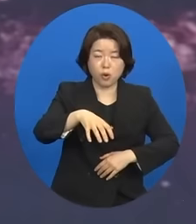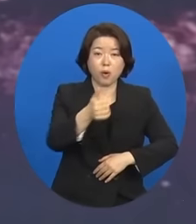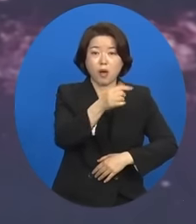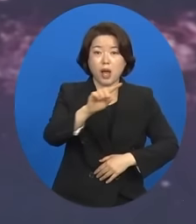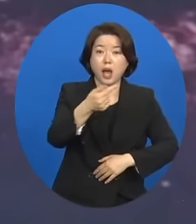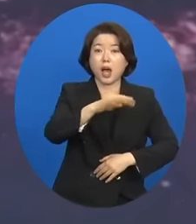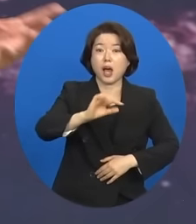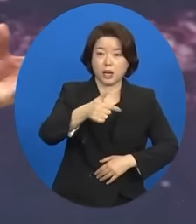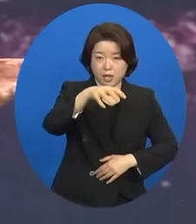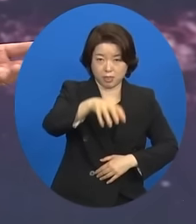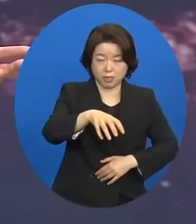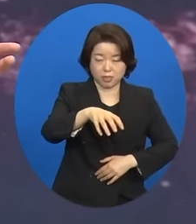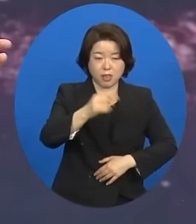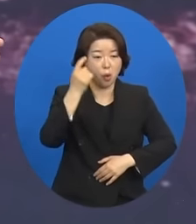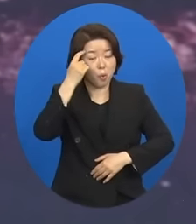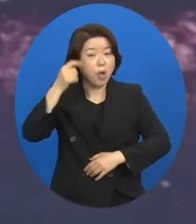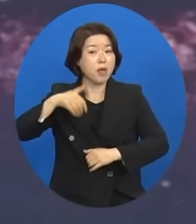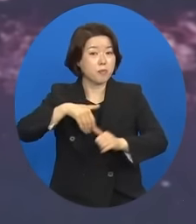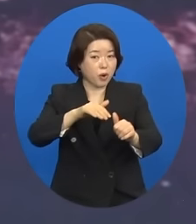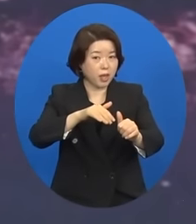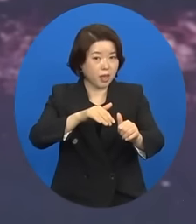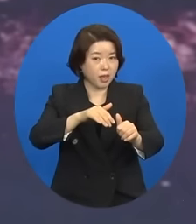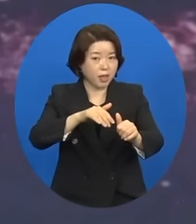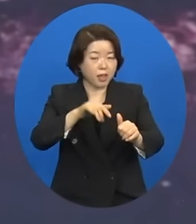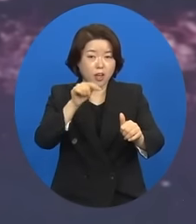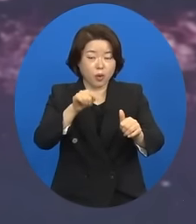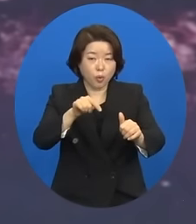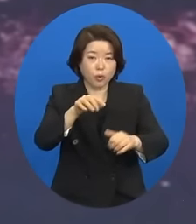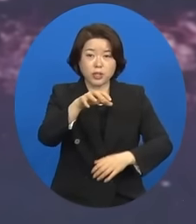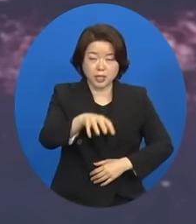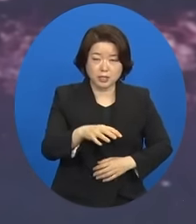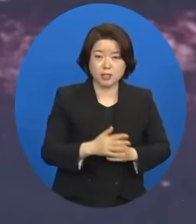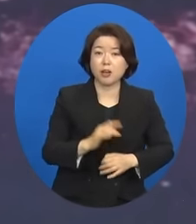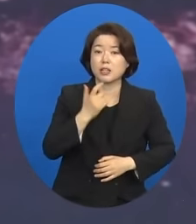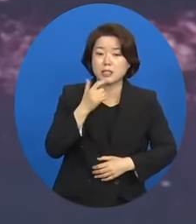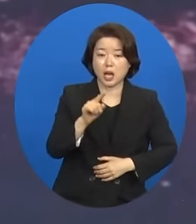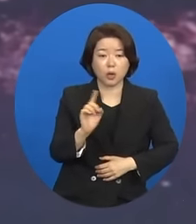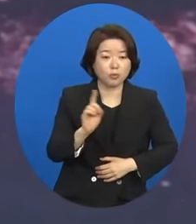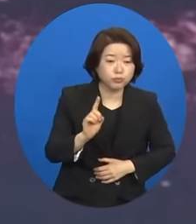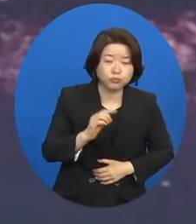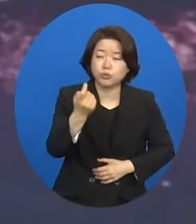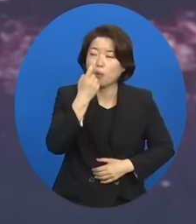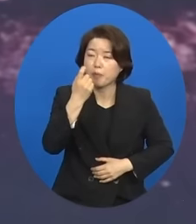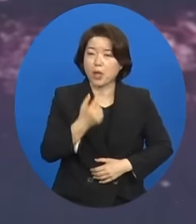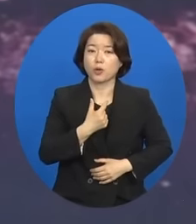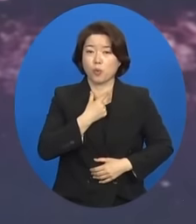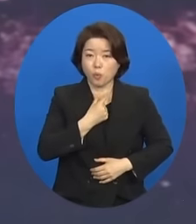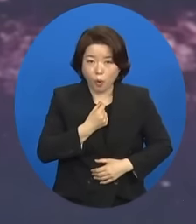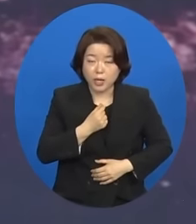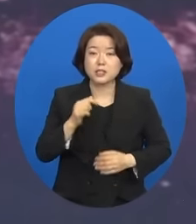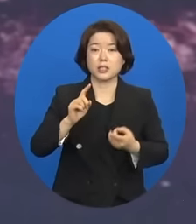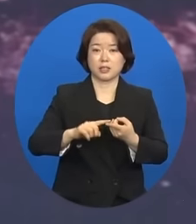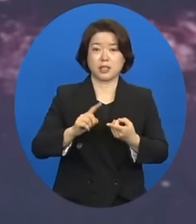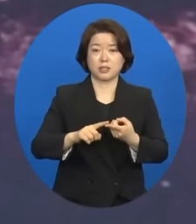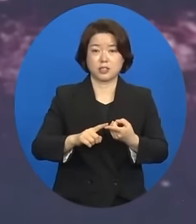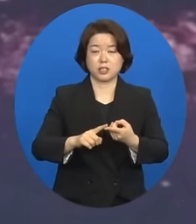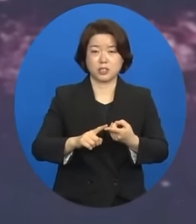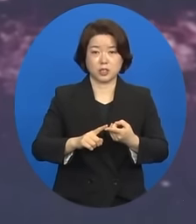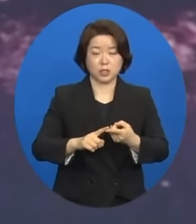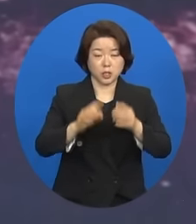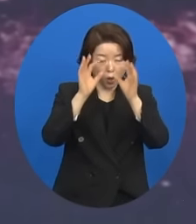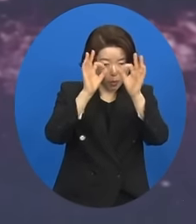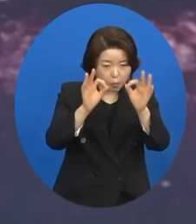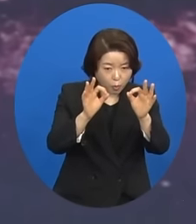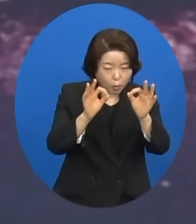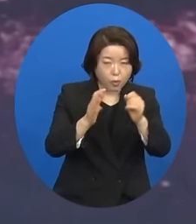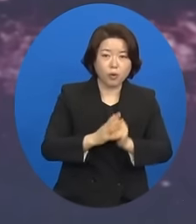것으로 왜 보내셨는지 거기에서 야곱이 무엇을 배우기를 하셨는지를 보면서